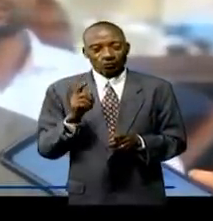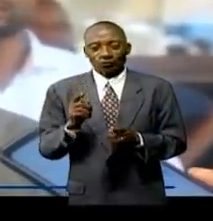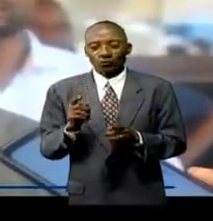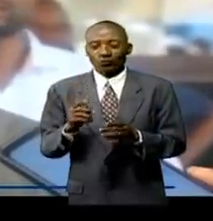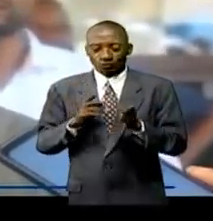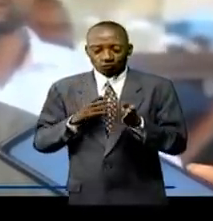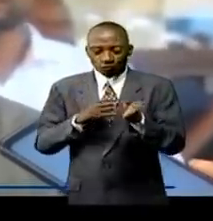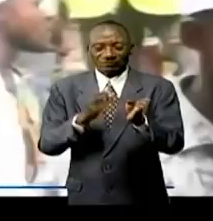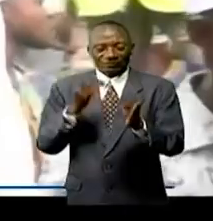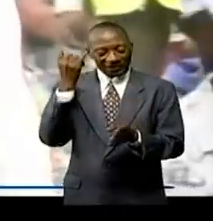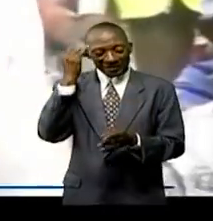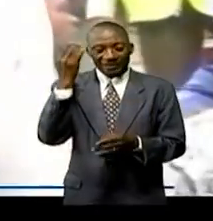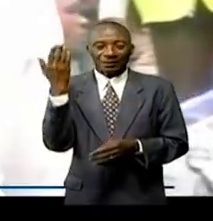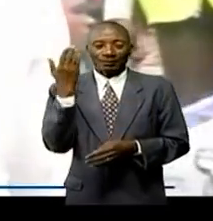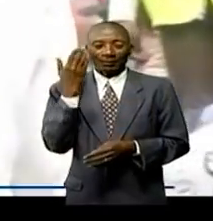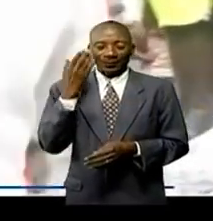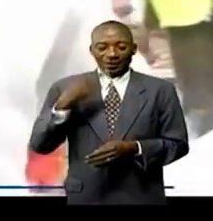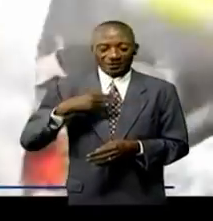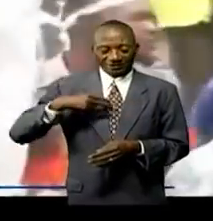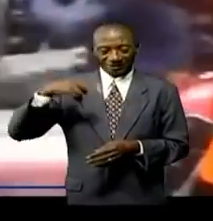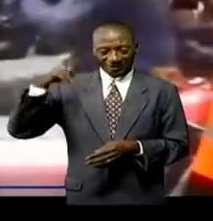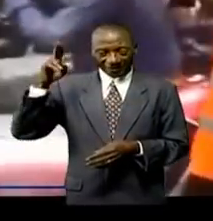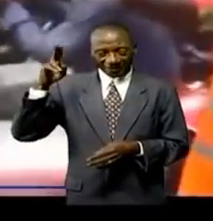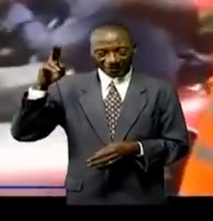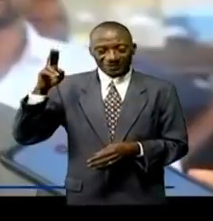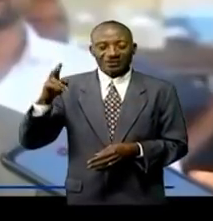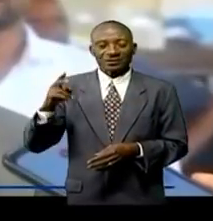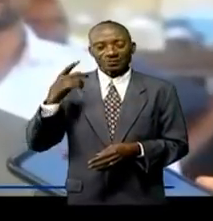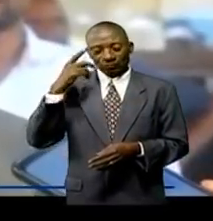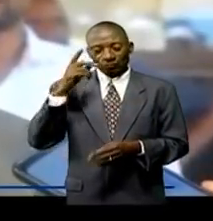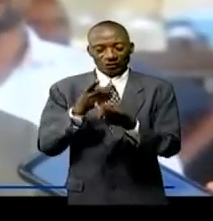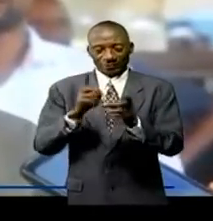Tshisekedi Wamulumba, basée sur la social-démocratie.